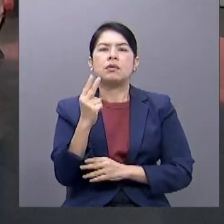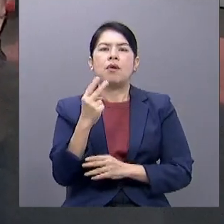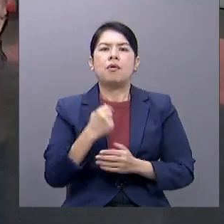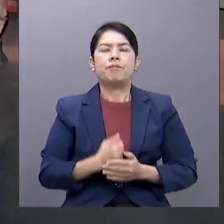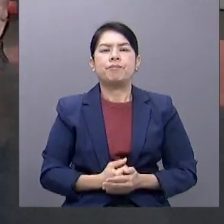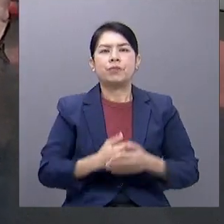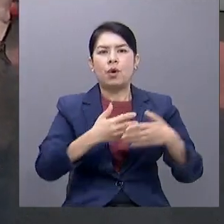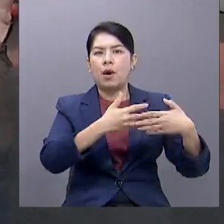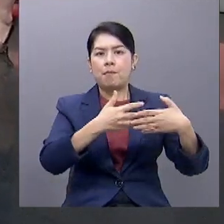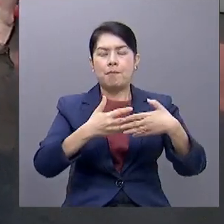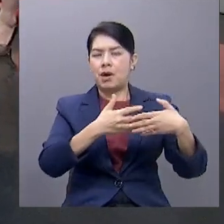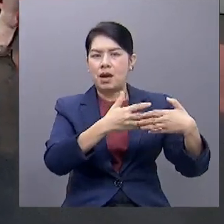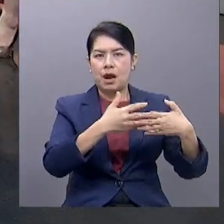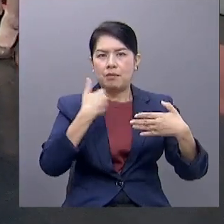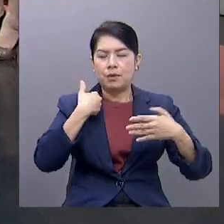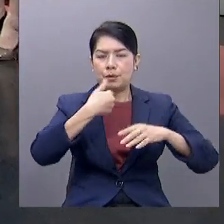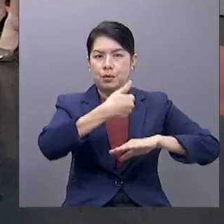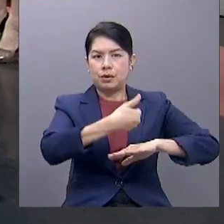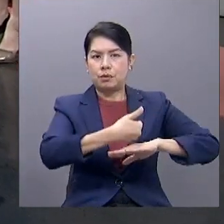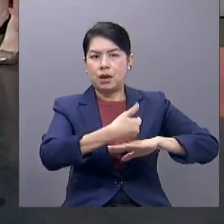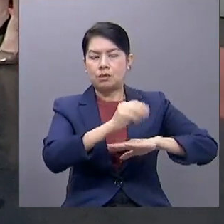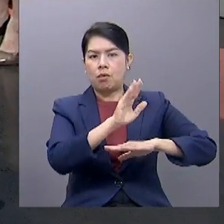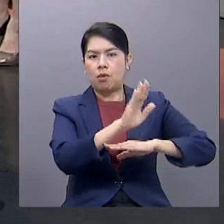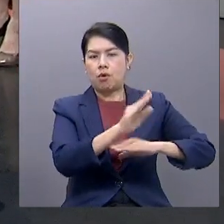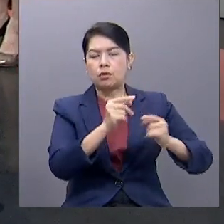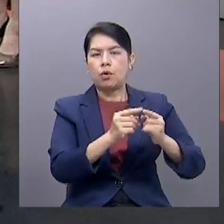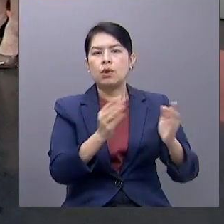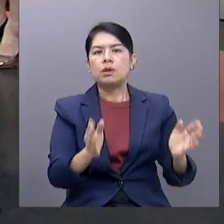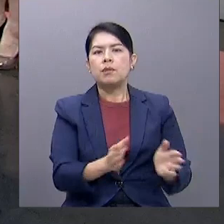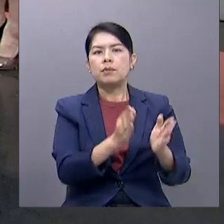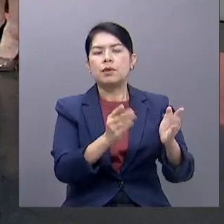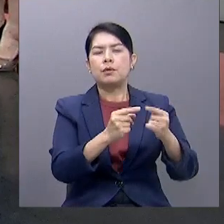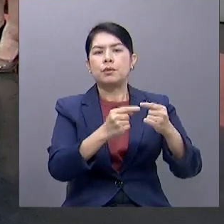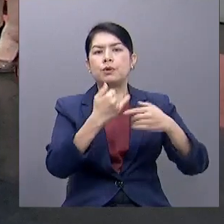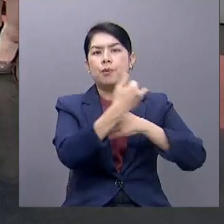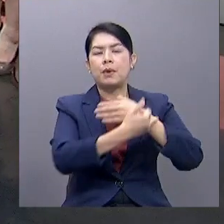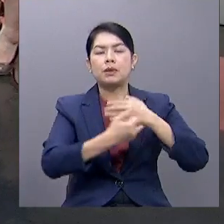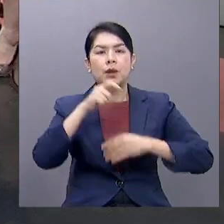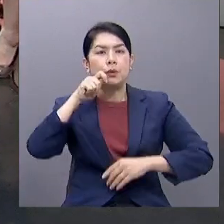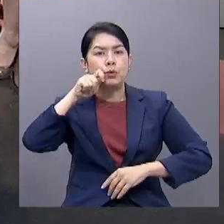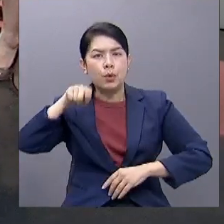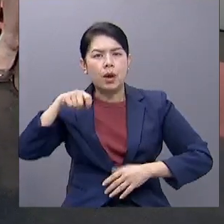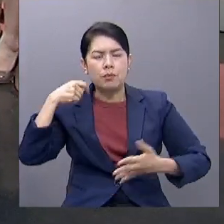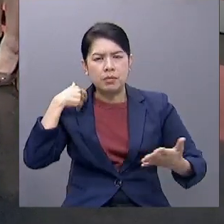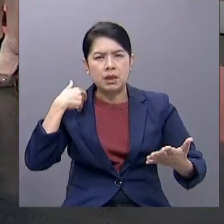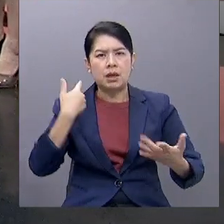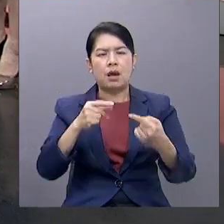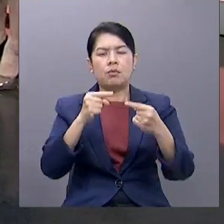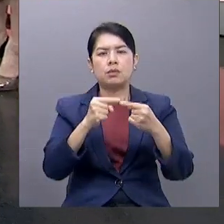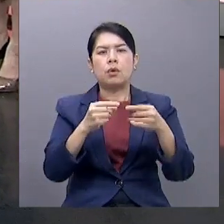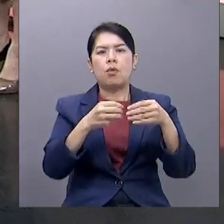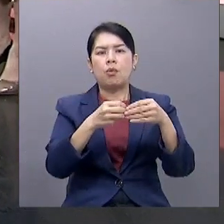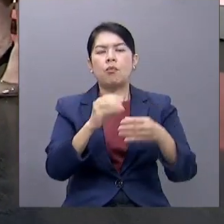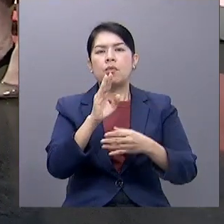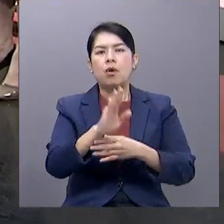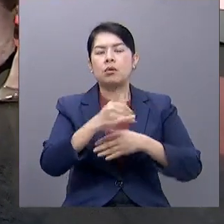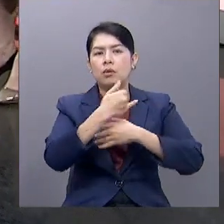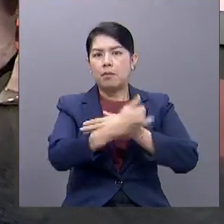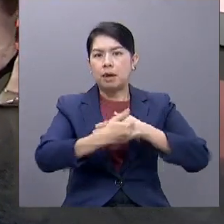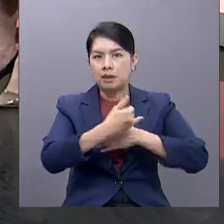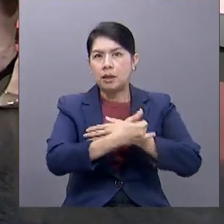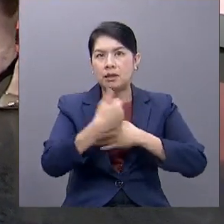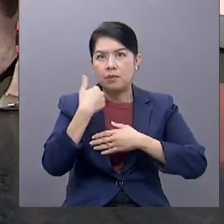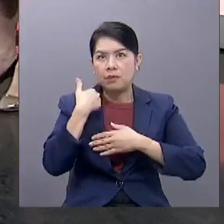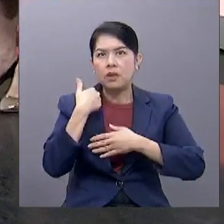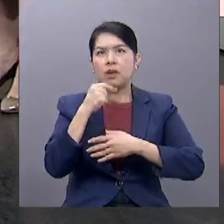รัฐเนี่ยถือว่าเป็นแกนนำของฝ่ายที่สนับสนุนยูเครนแล้วก็ชาติสมาชิกเนี่ยที่สั่งซื้ออาวุธยุทโธปกรณ์จำนวนไม่น้อยก็มาจากสห